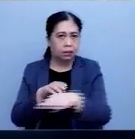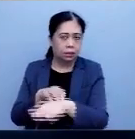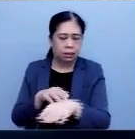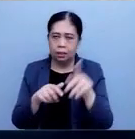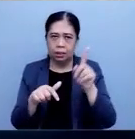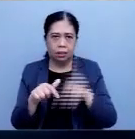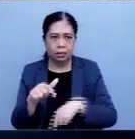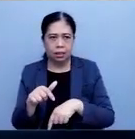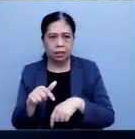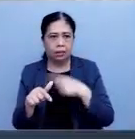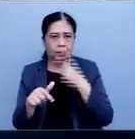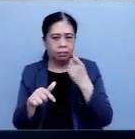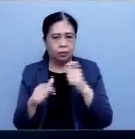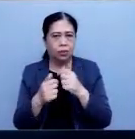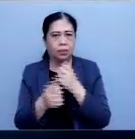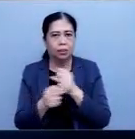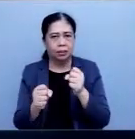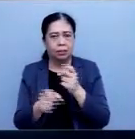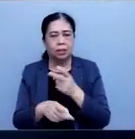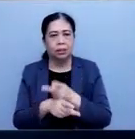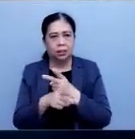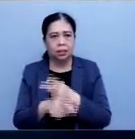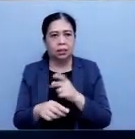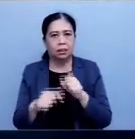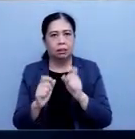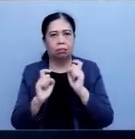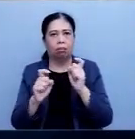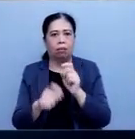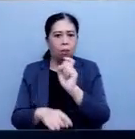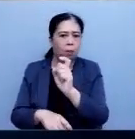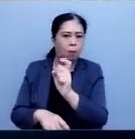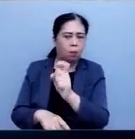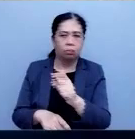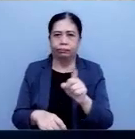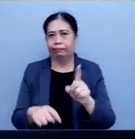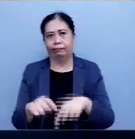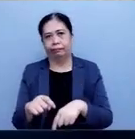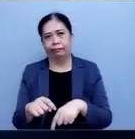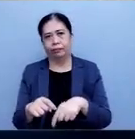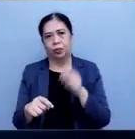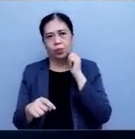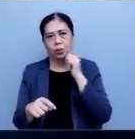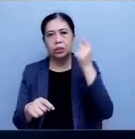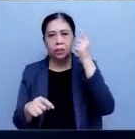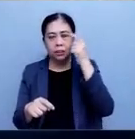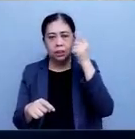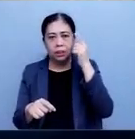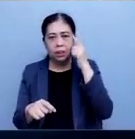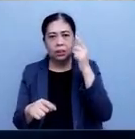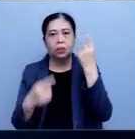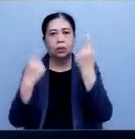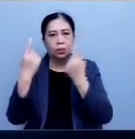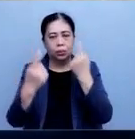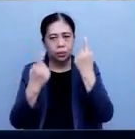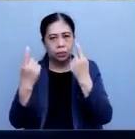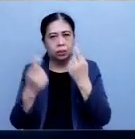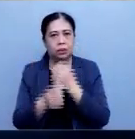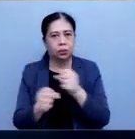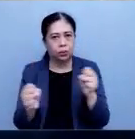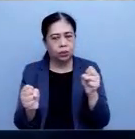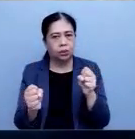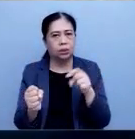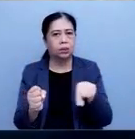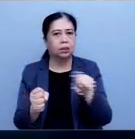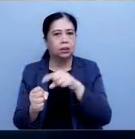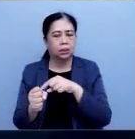mag-overtake dahil nga ho safety, hindi po mamadaliin dahil ho, lagi nating isipin na yung kapakanan at siguridad ng